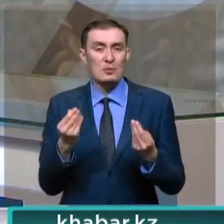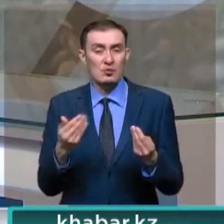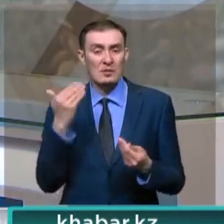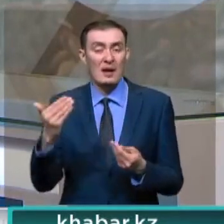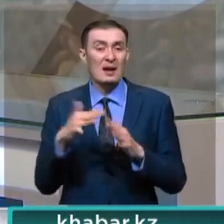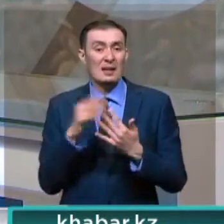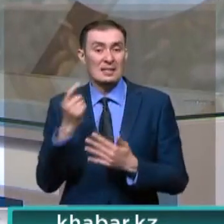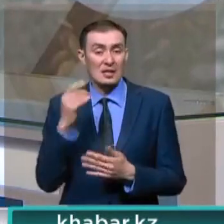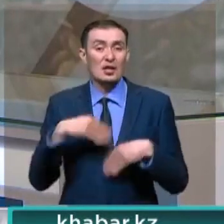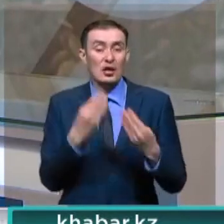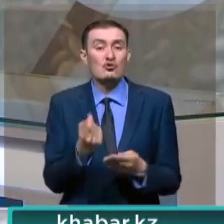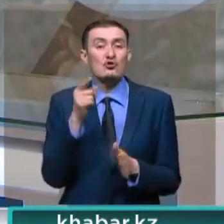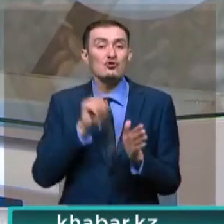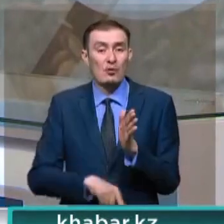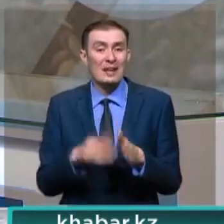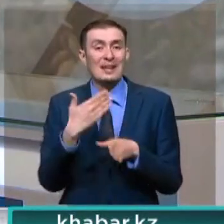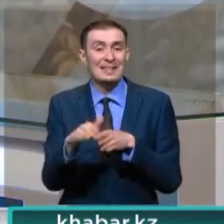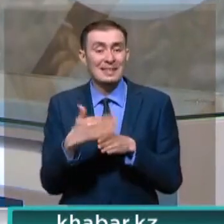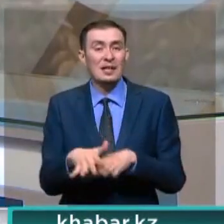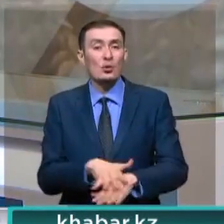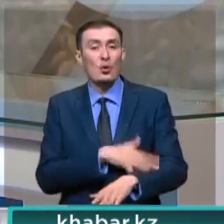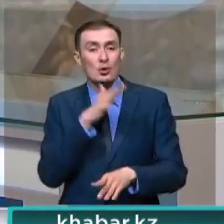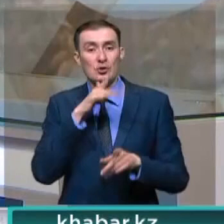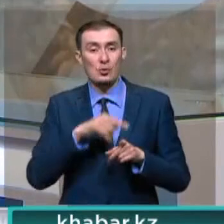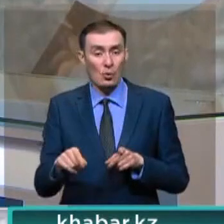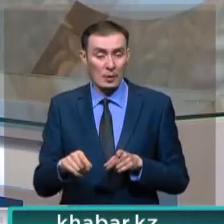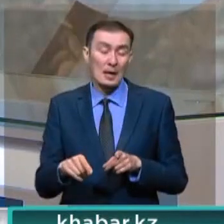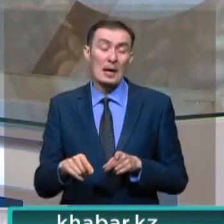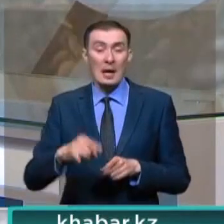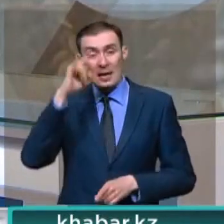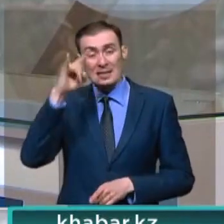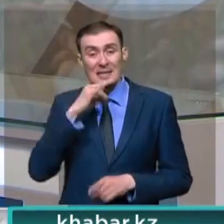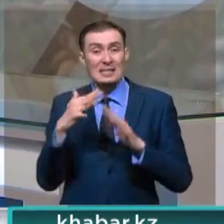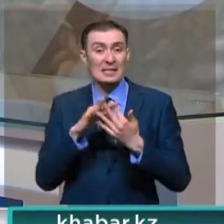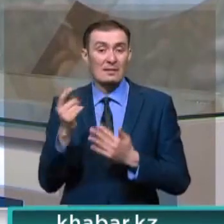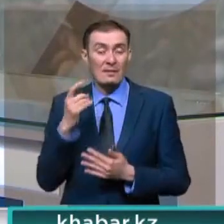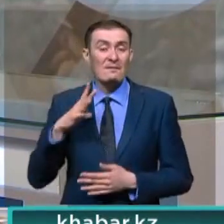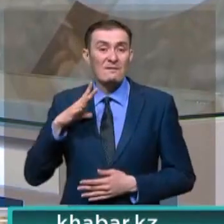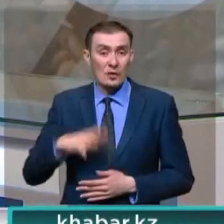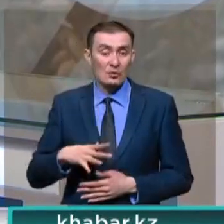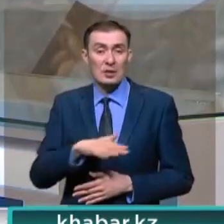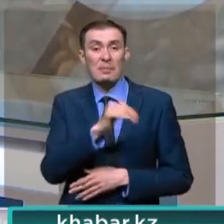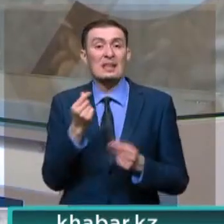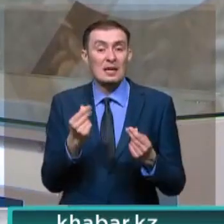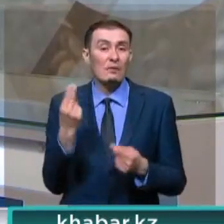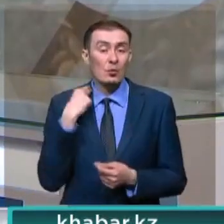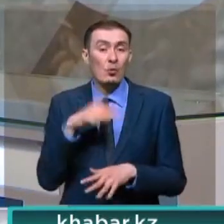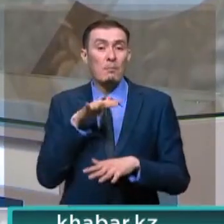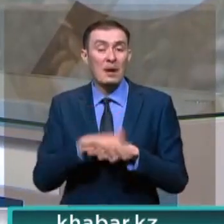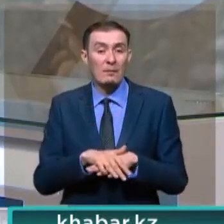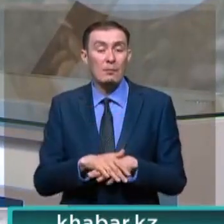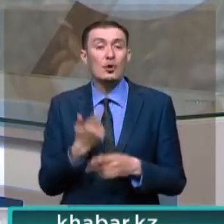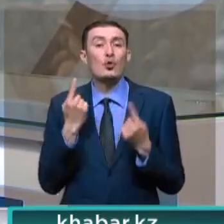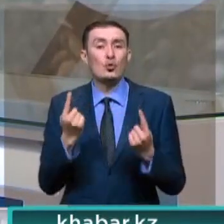имущество крестьян и дают дешевые кредиты на длительный срок. Казахстанские же аграрии вынуждены брать деньги в долг у банков под